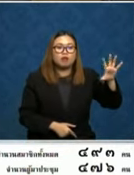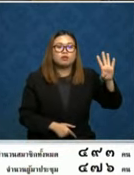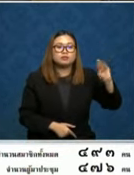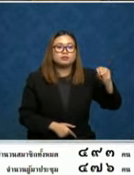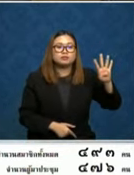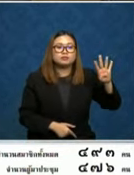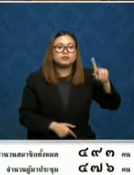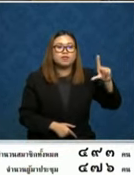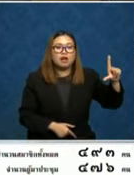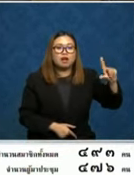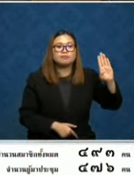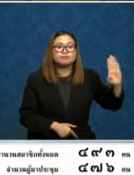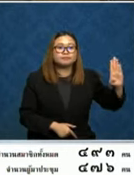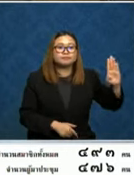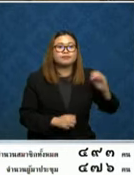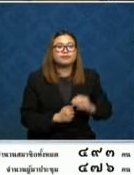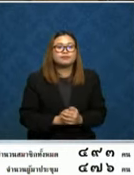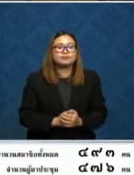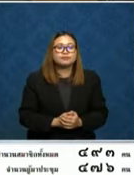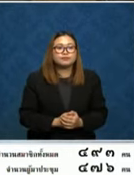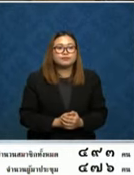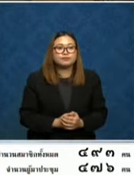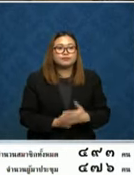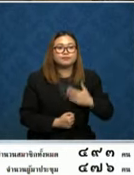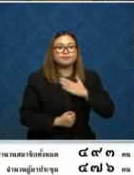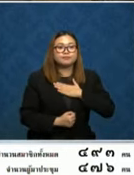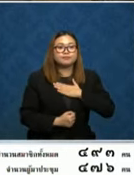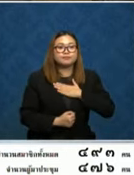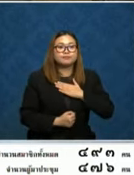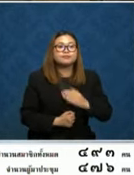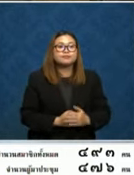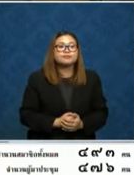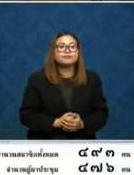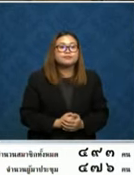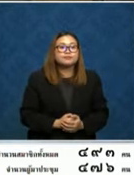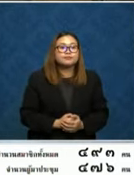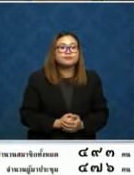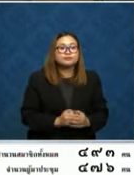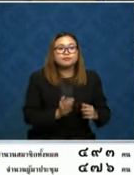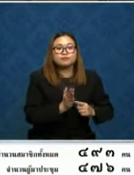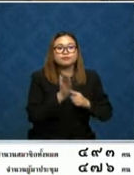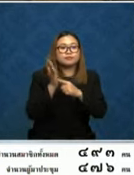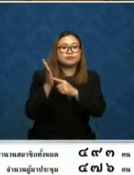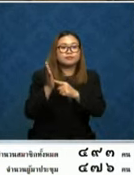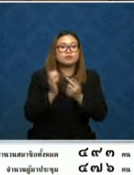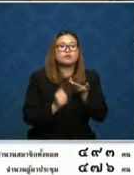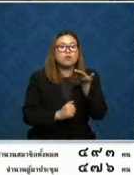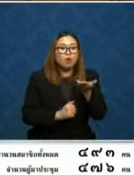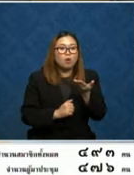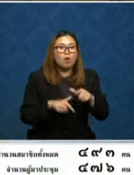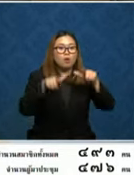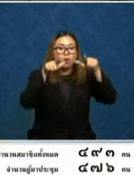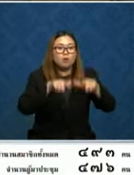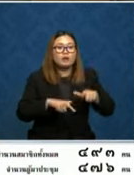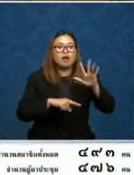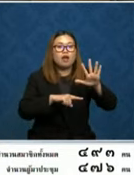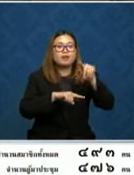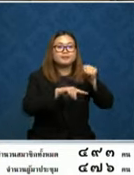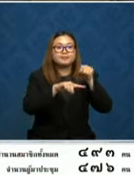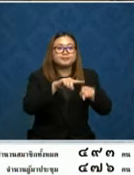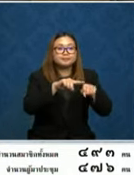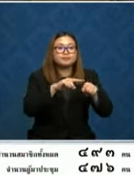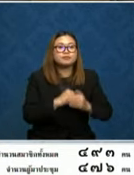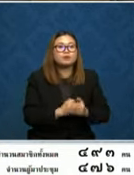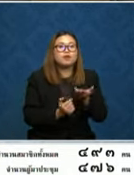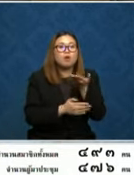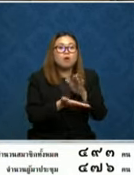12,544 ล้านบาทเศษนี่นะครับในส่วนของผมที่ขอสงวนความเห็นไว้ก็คือขอปรับลดเพิ่มเติมอีก 5% ครับผมขออนุญา